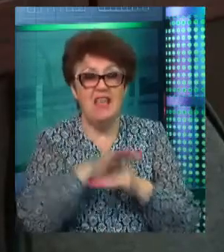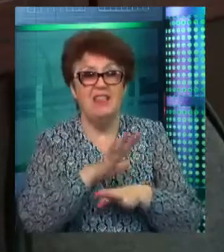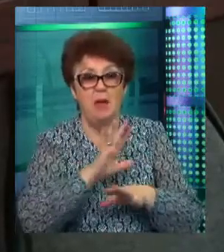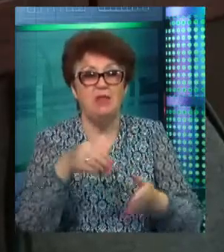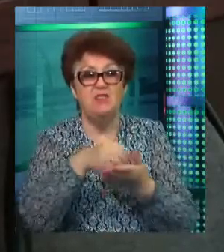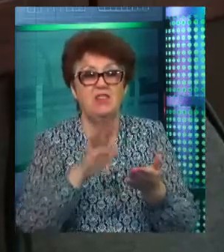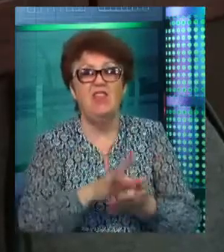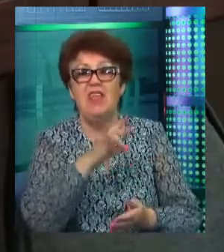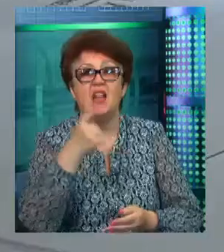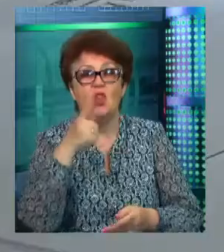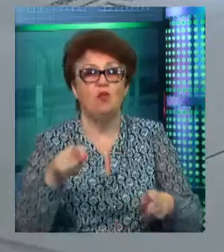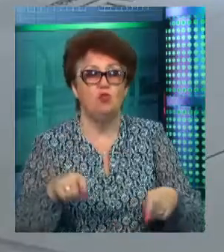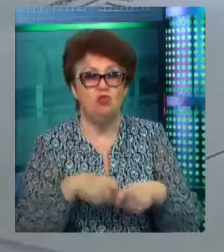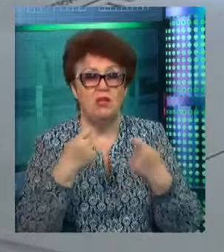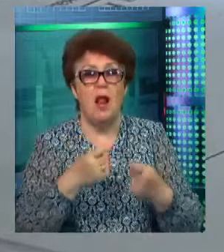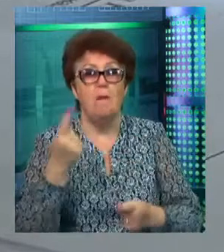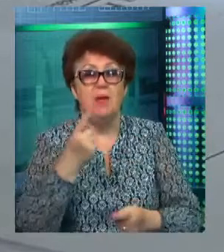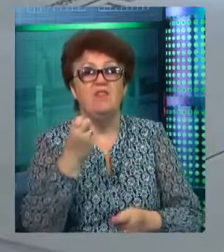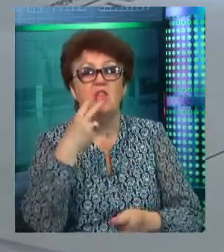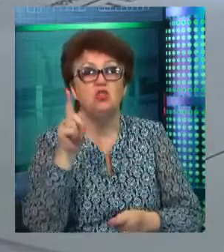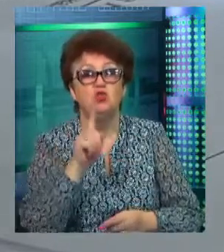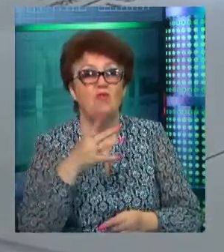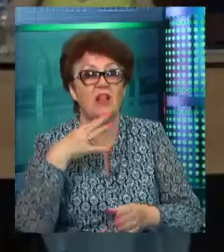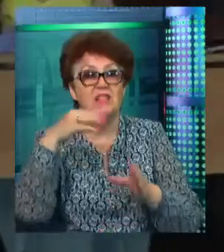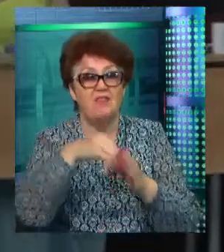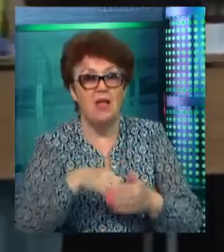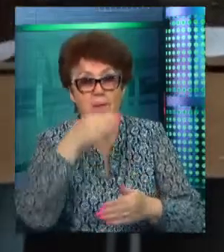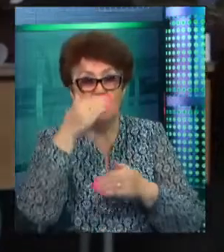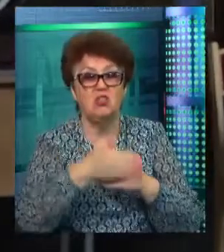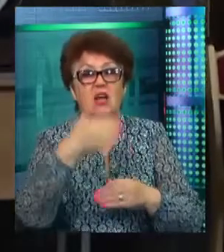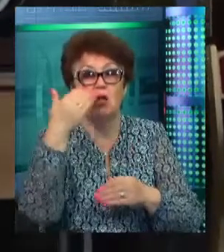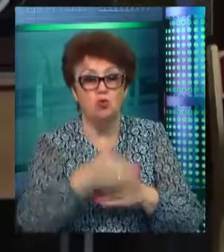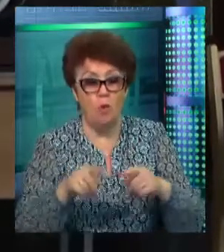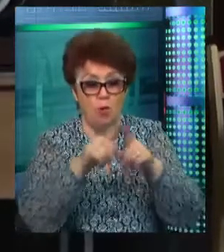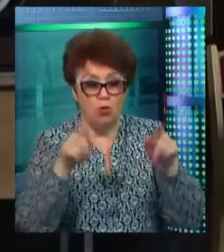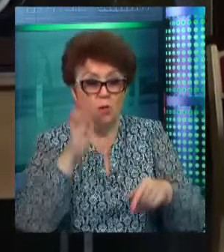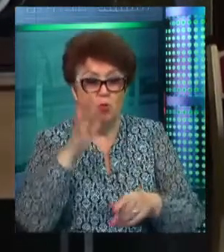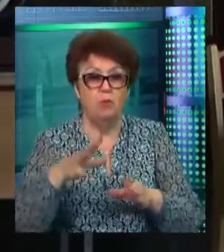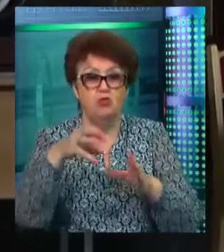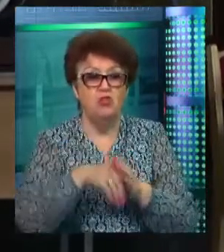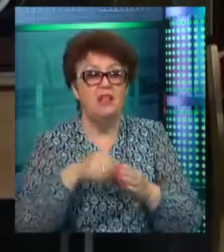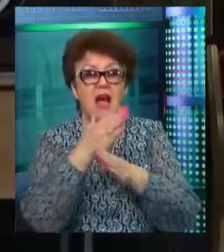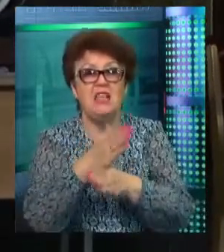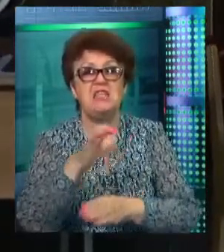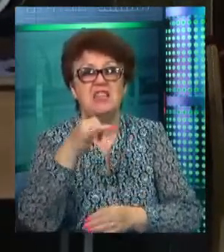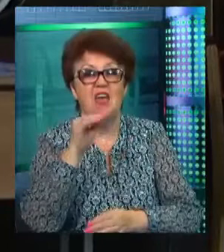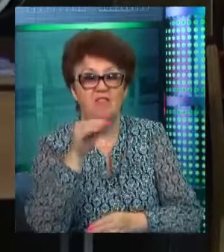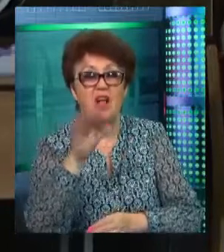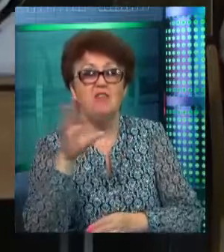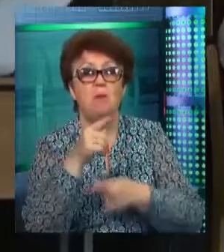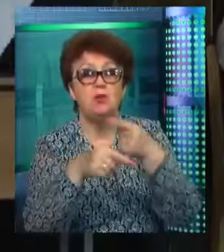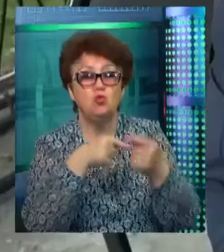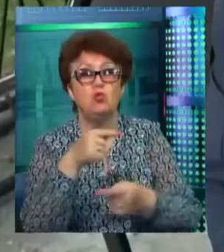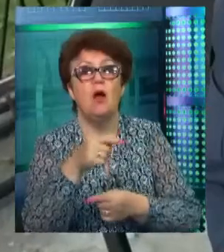ни одного нарушения 1 12 часов голосования подошли концов белье тени будут помещены на хранение всей все процедуры